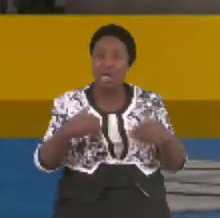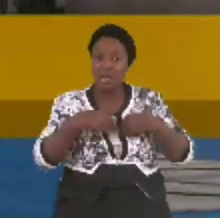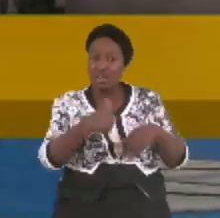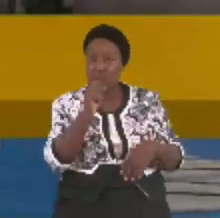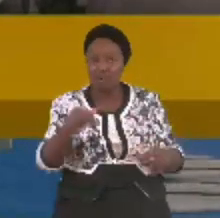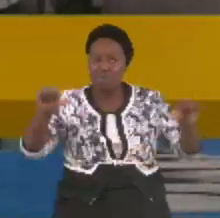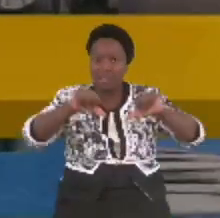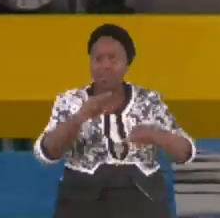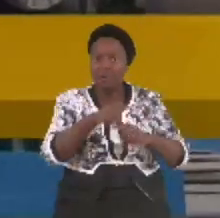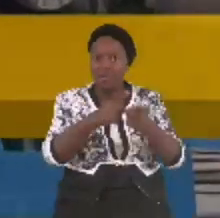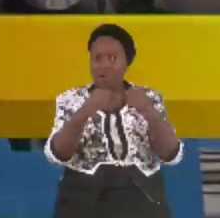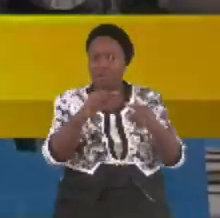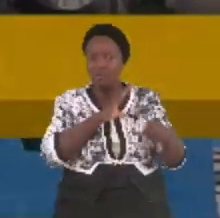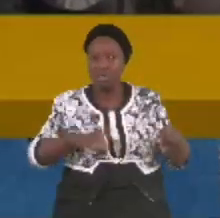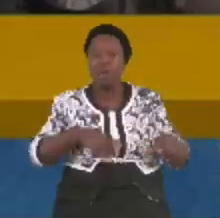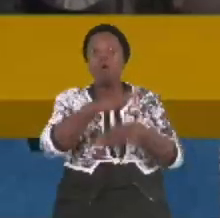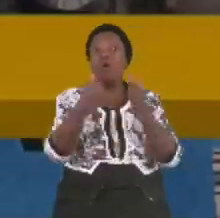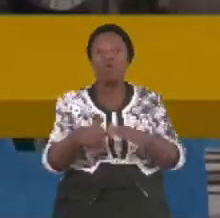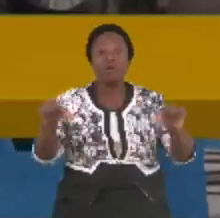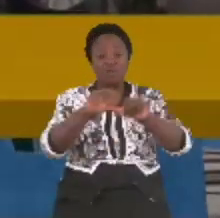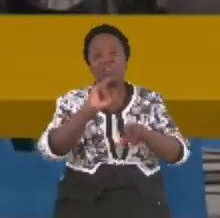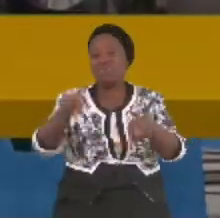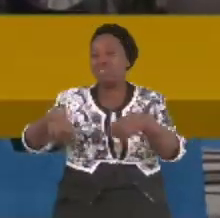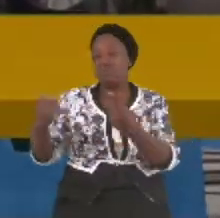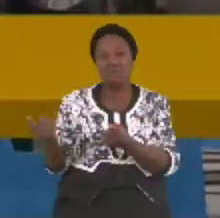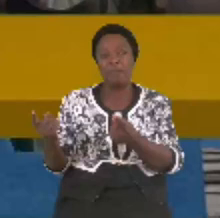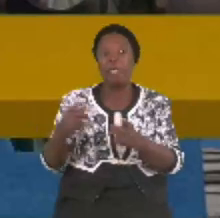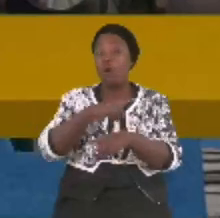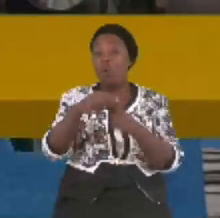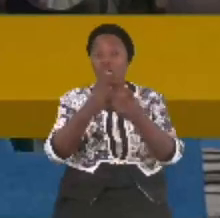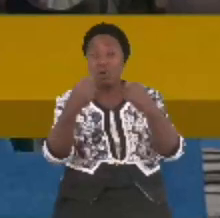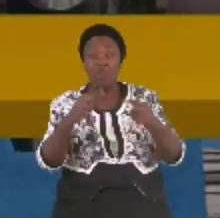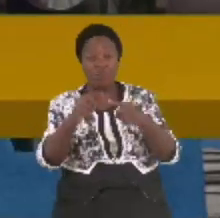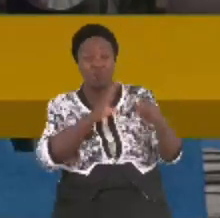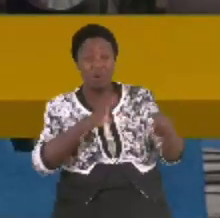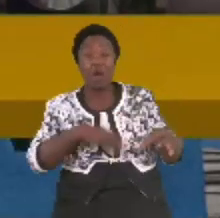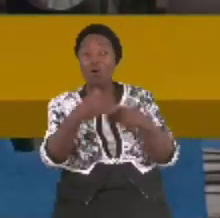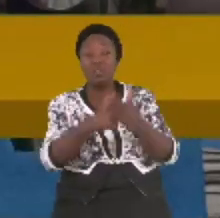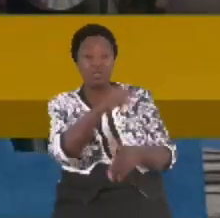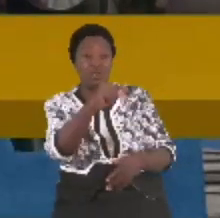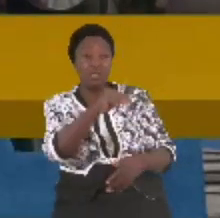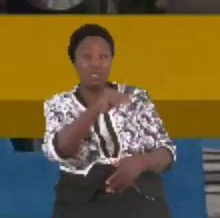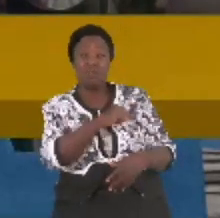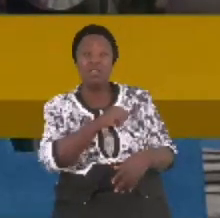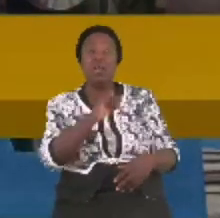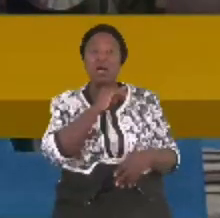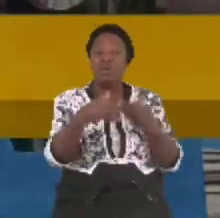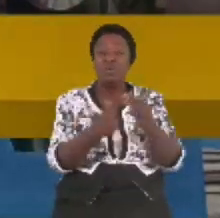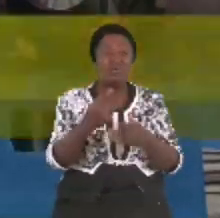Elle répondit, « Non, Seigneur, personne ne m'a condamné. Toute condamnation est partie quand tu viens à Christ. Toute la